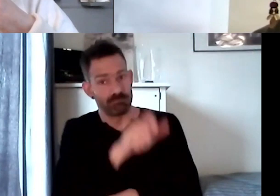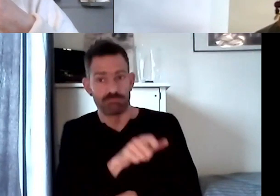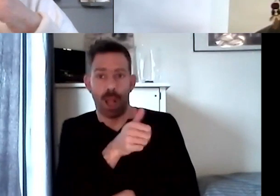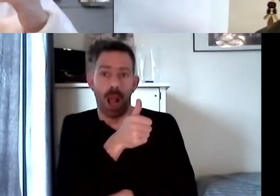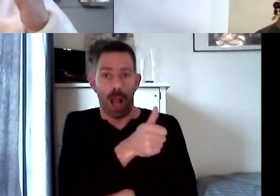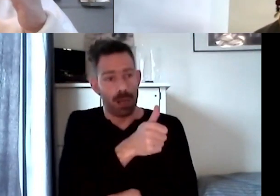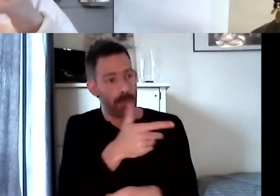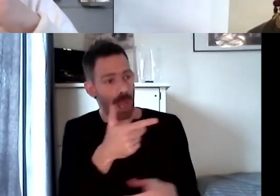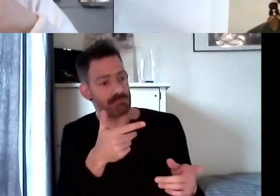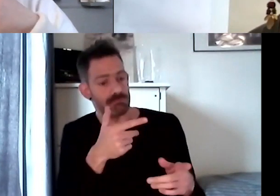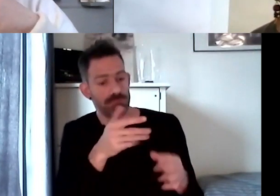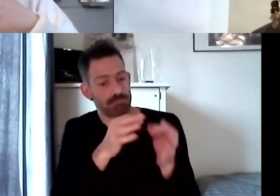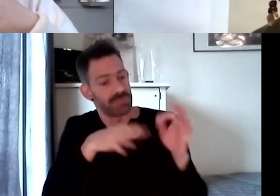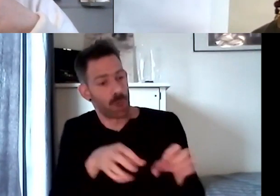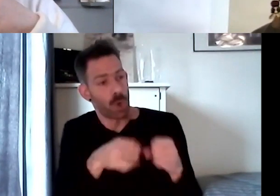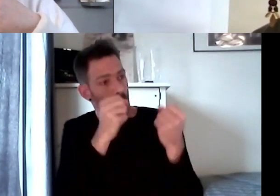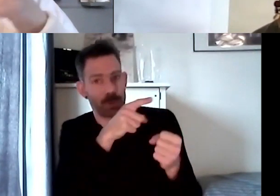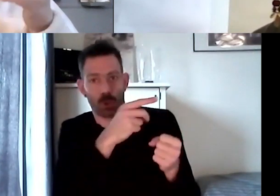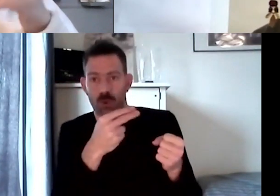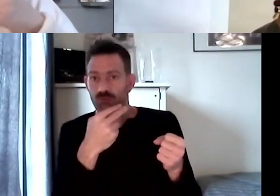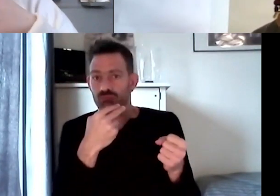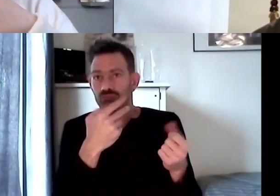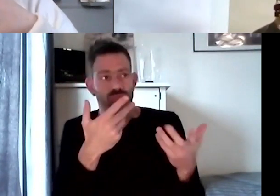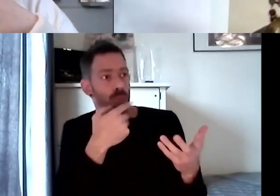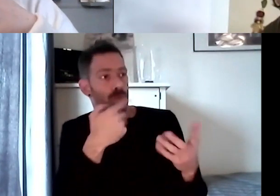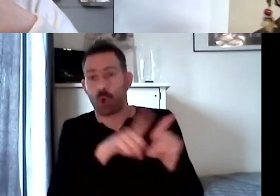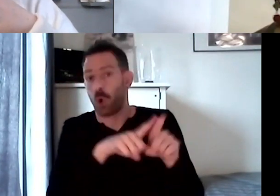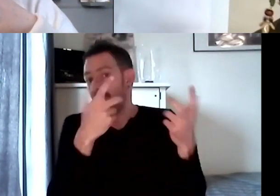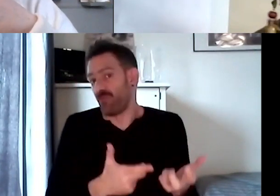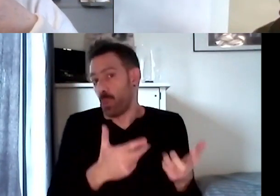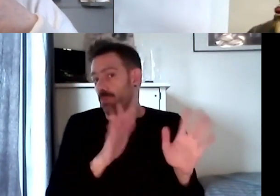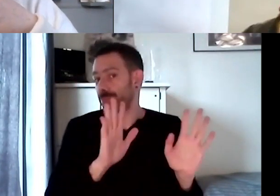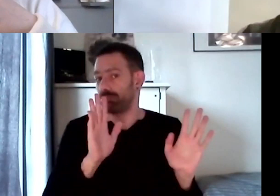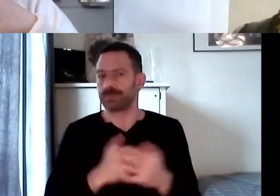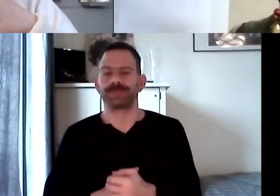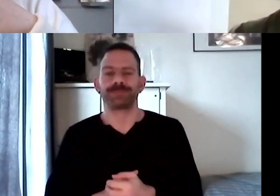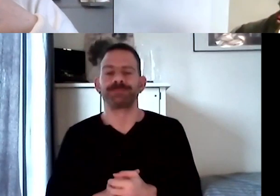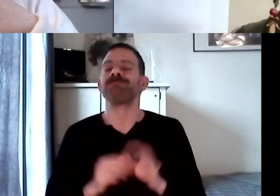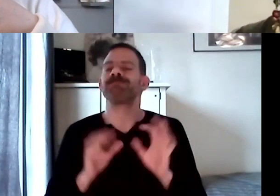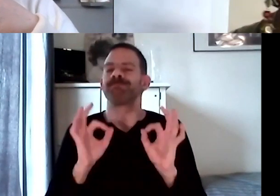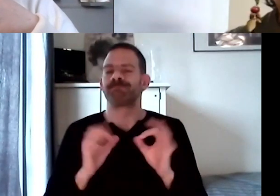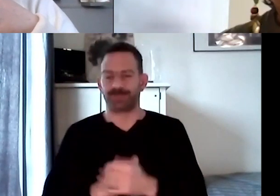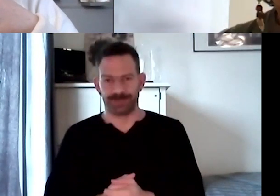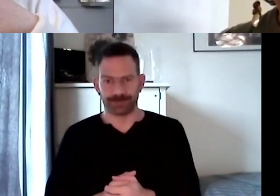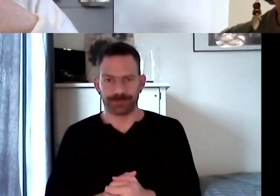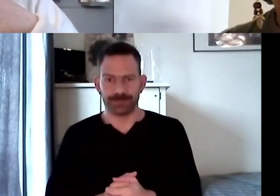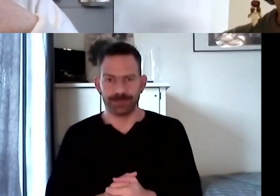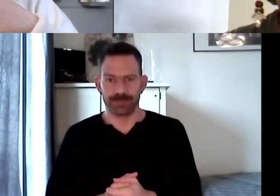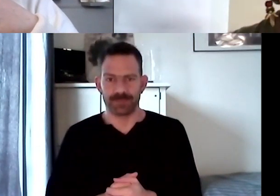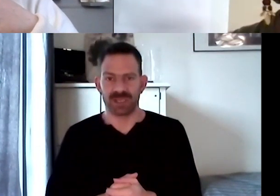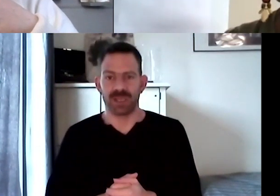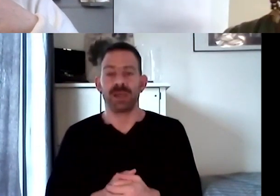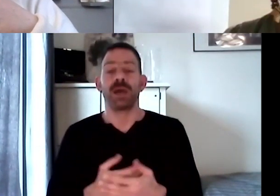son bilan de compétences comme elle le souhaite. C'est bien Exactement. ça. Très bien. Alors, c'est